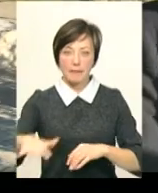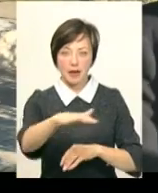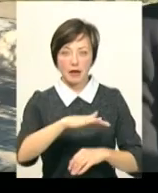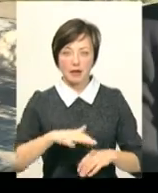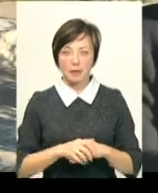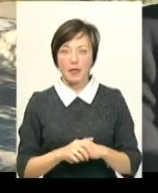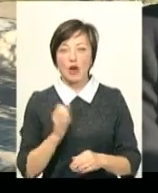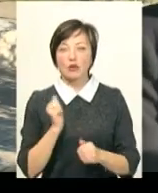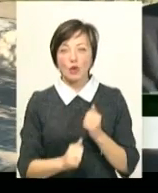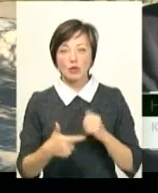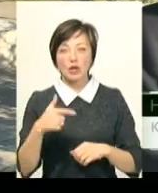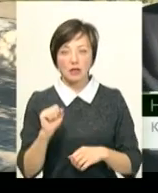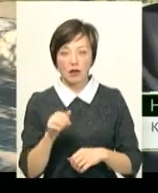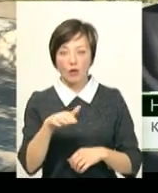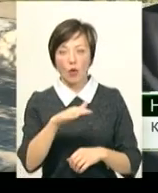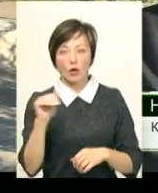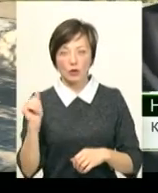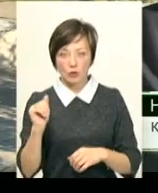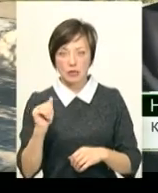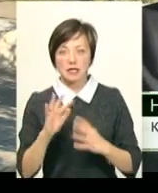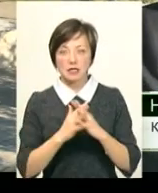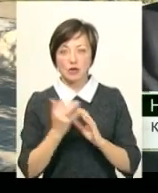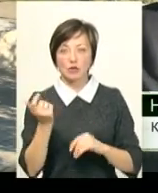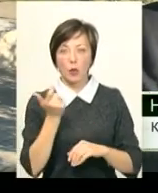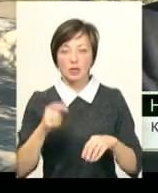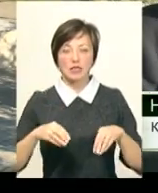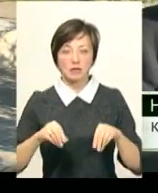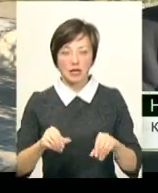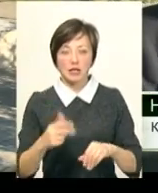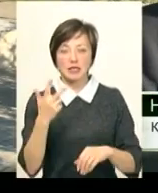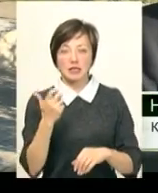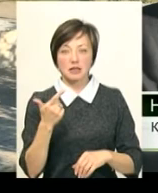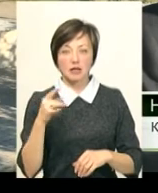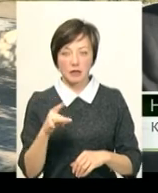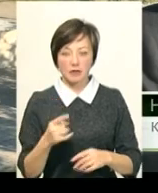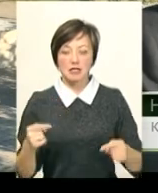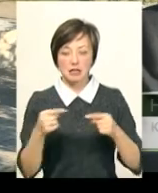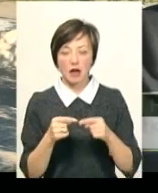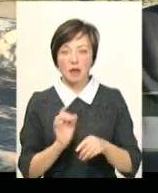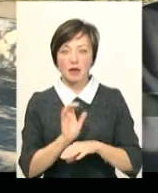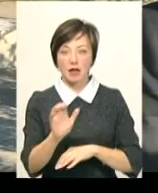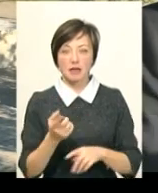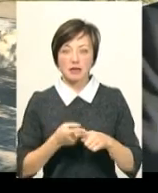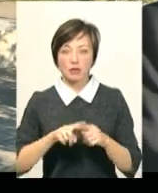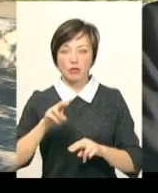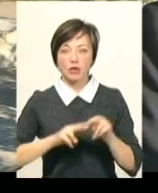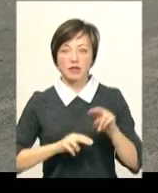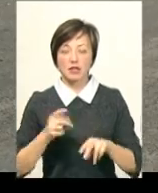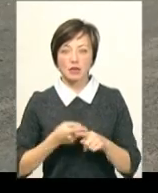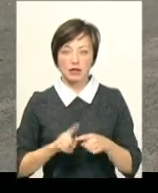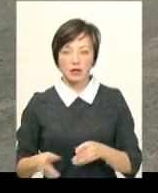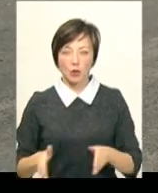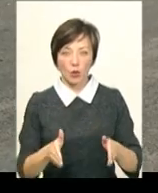З кожного гектара, який вони орендують сільськогосподарської землі, 300 гривень саме на це будівництво цієї